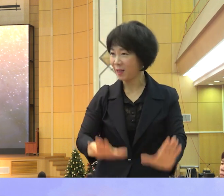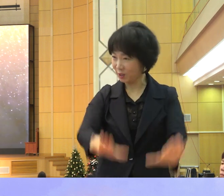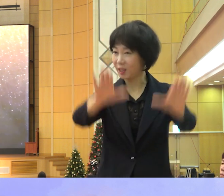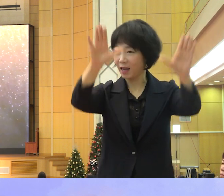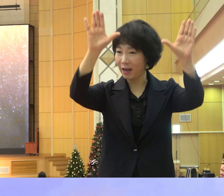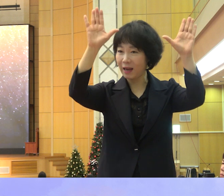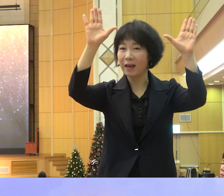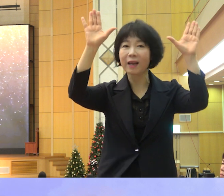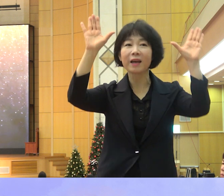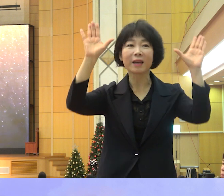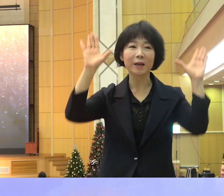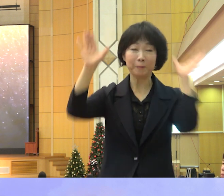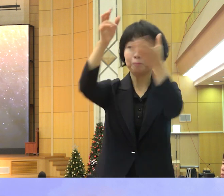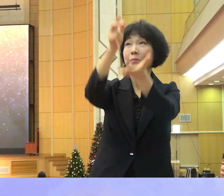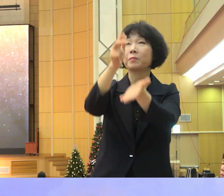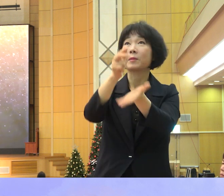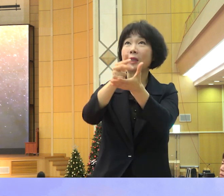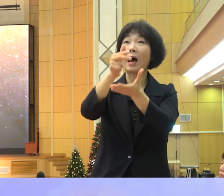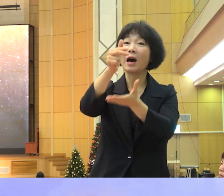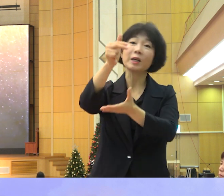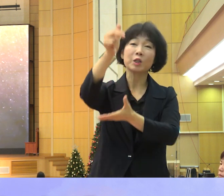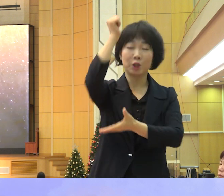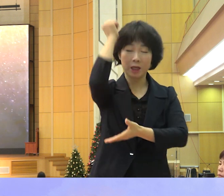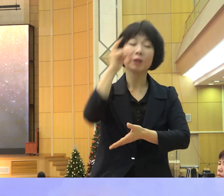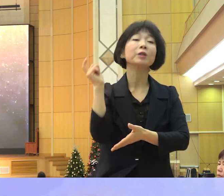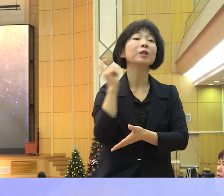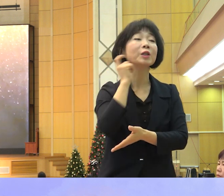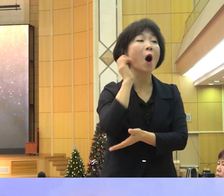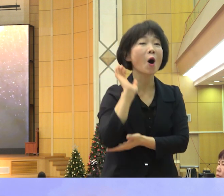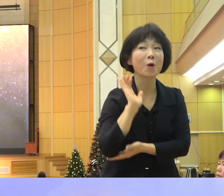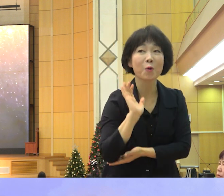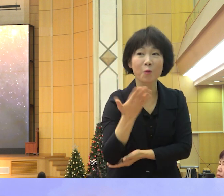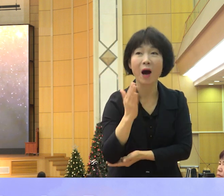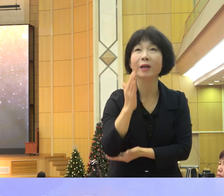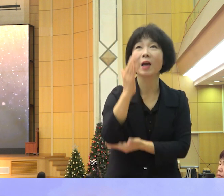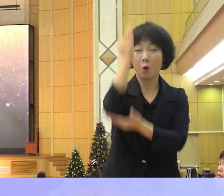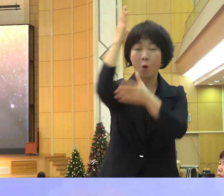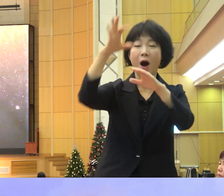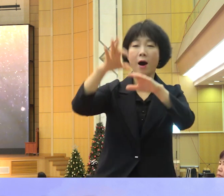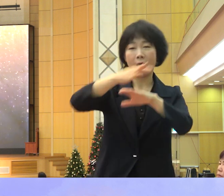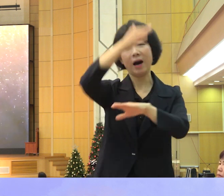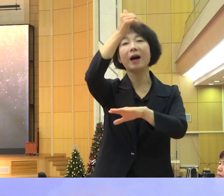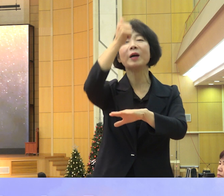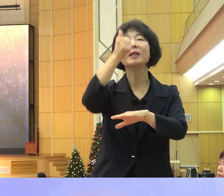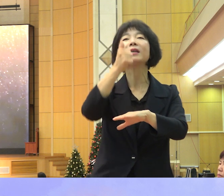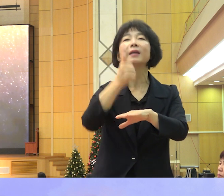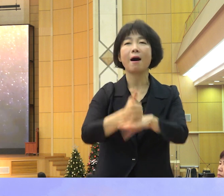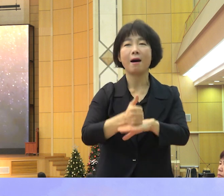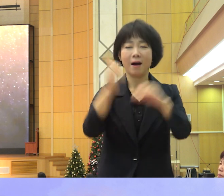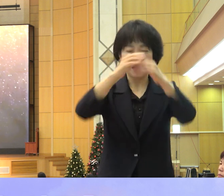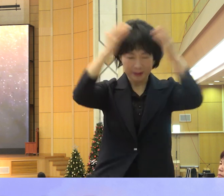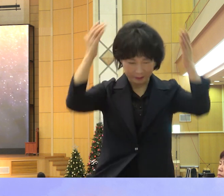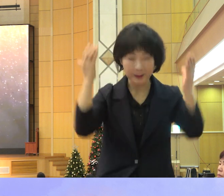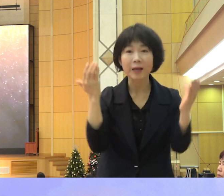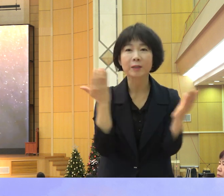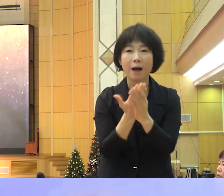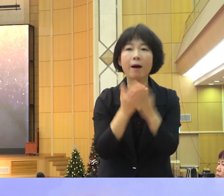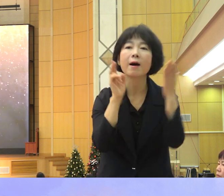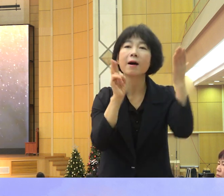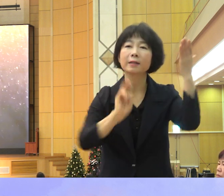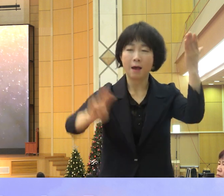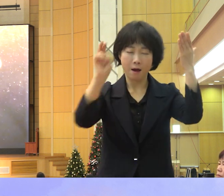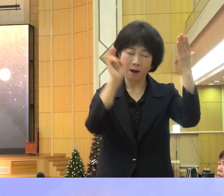왕께 만세. 당신은 영광의 왕이라.